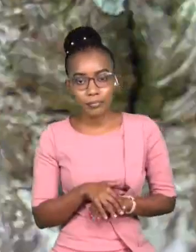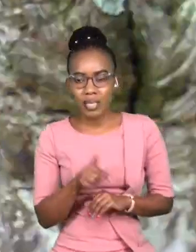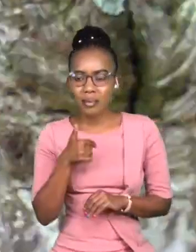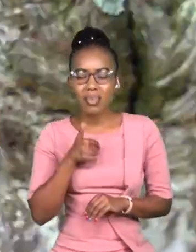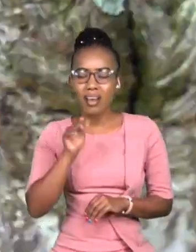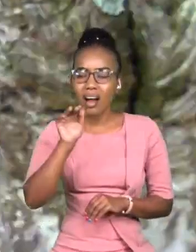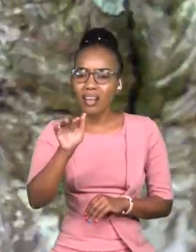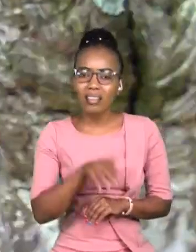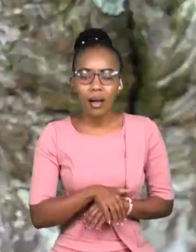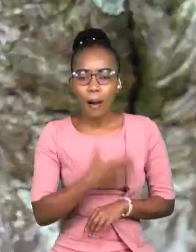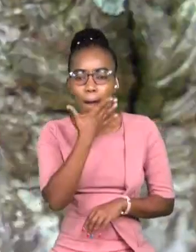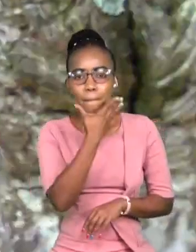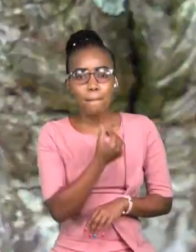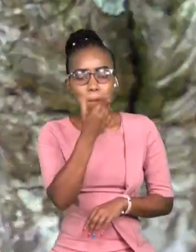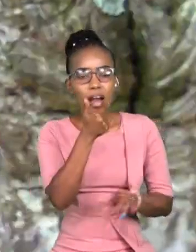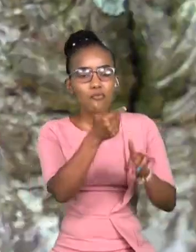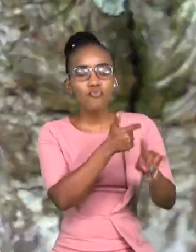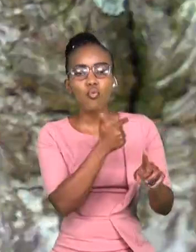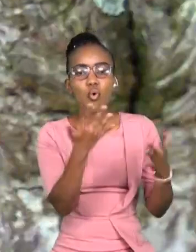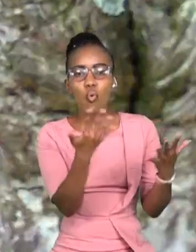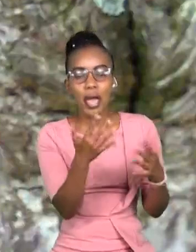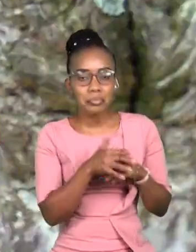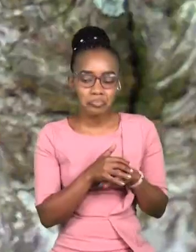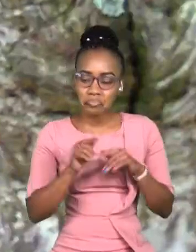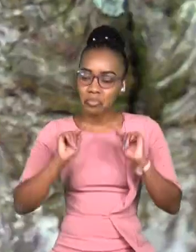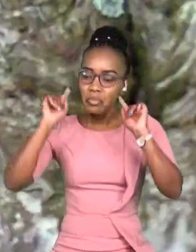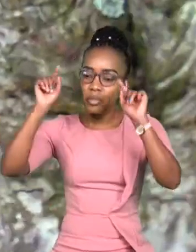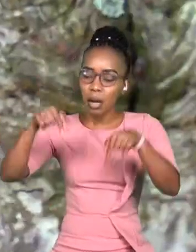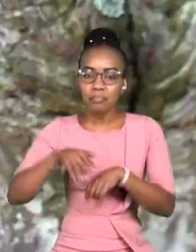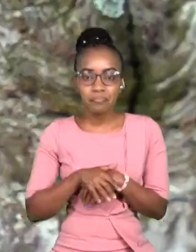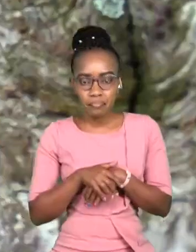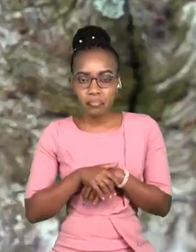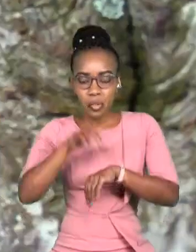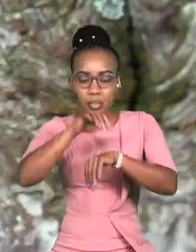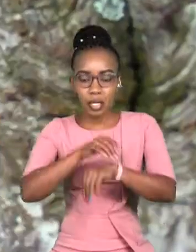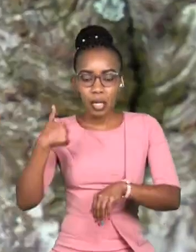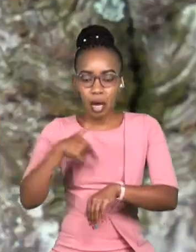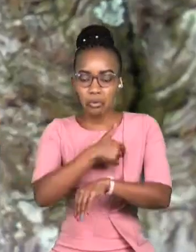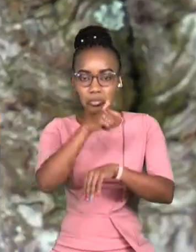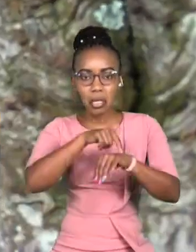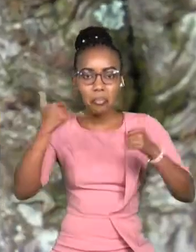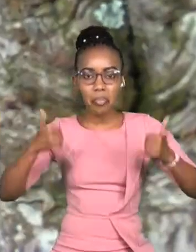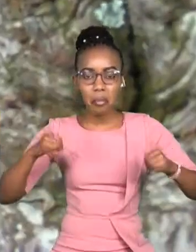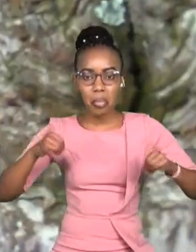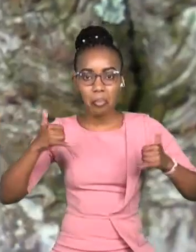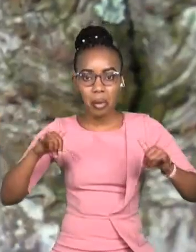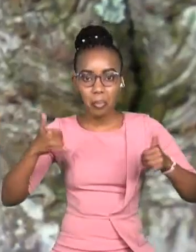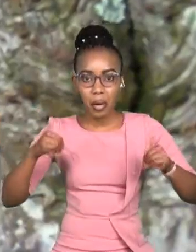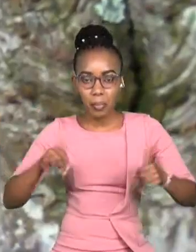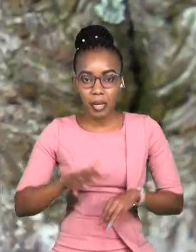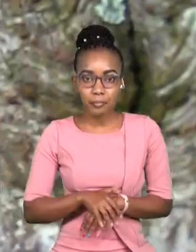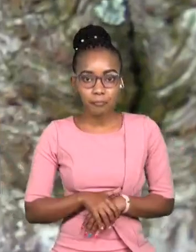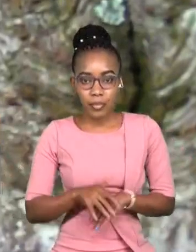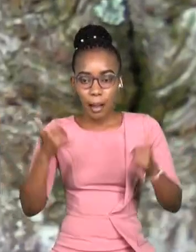Nikawauliza, na huyo mzee huwa anawatoa wapi? Huwa anakuja hapa anawatuchukua wakati tunacheza. Sasa kuna wakati wako